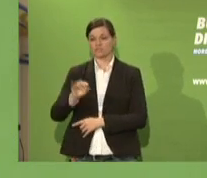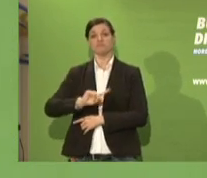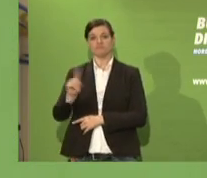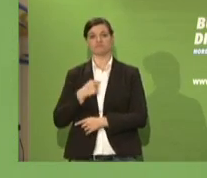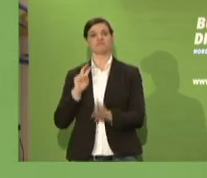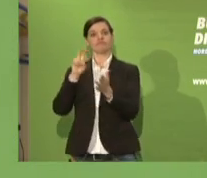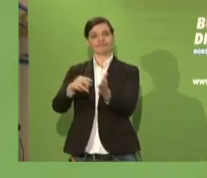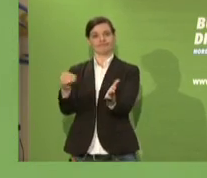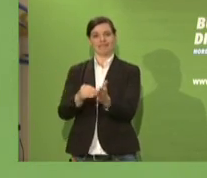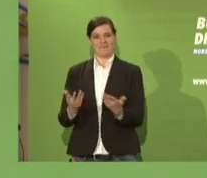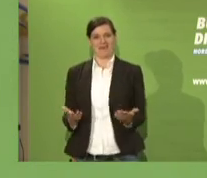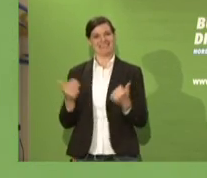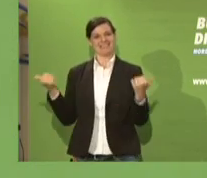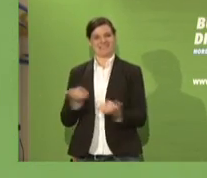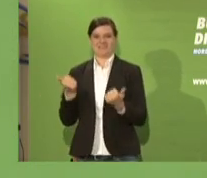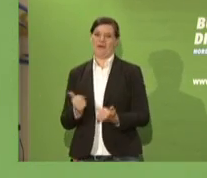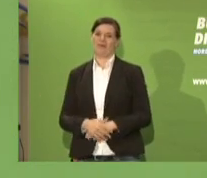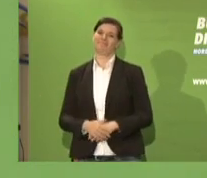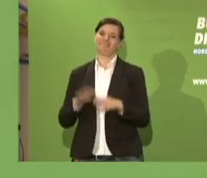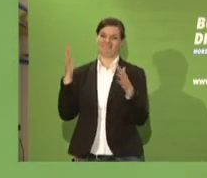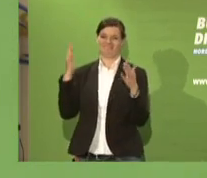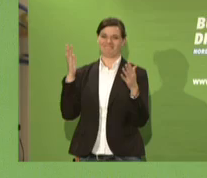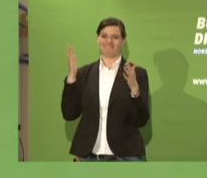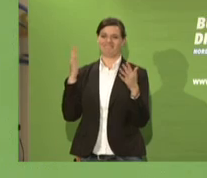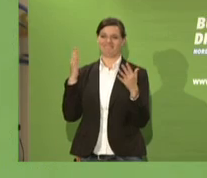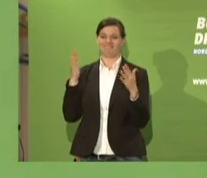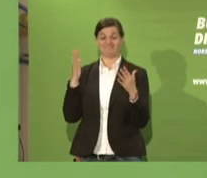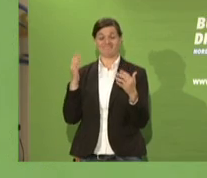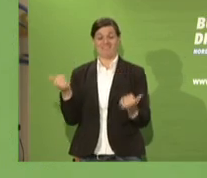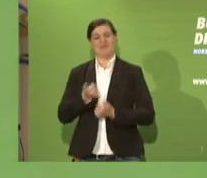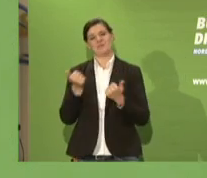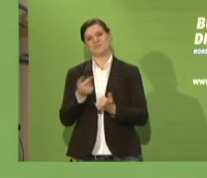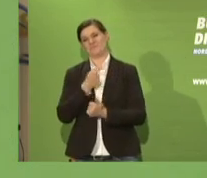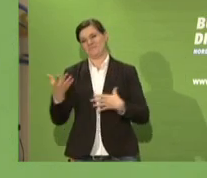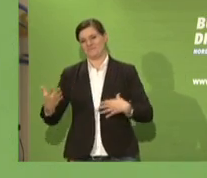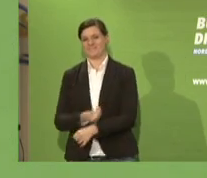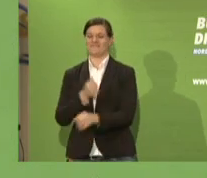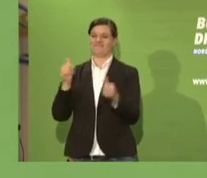die Räte eingezogen sind. Das kann sich echt sehen lassen.